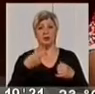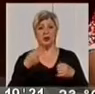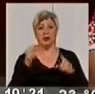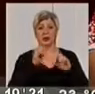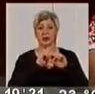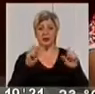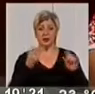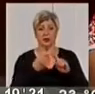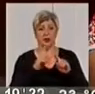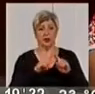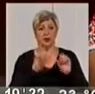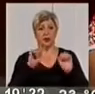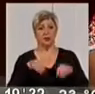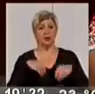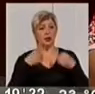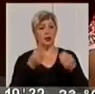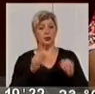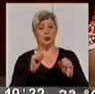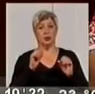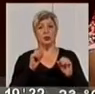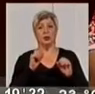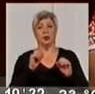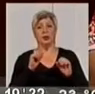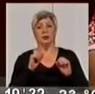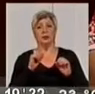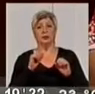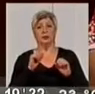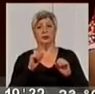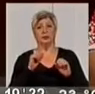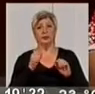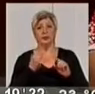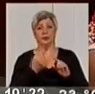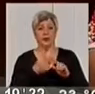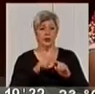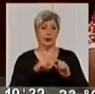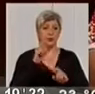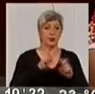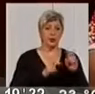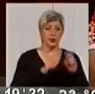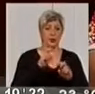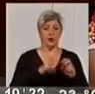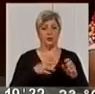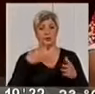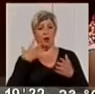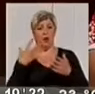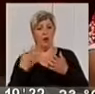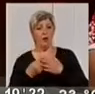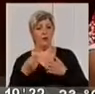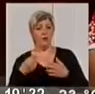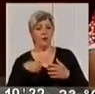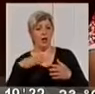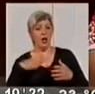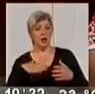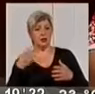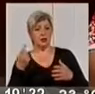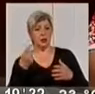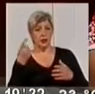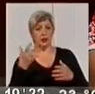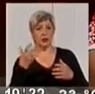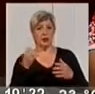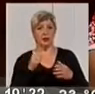ж різної форми власності, як державної, так і приватної. Це і підприємства. Власники є підприємства. Там оздоровлюються не тільки